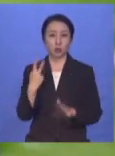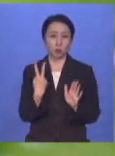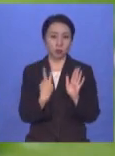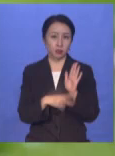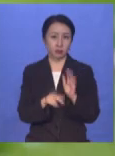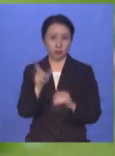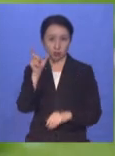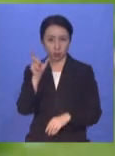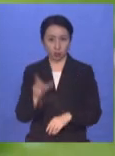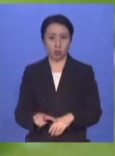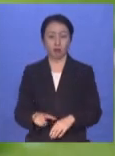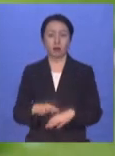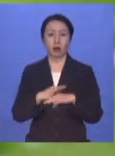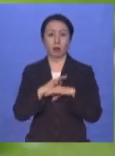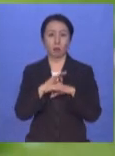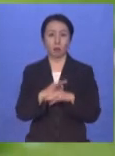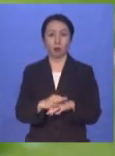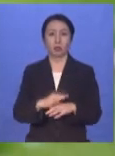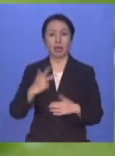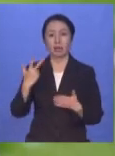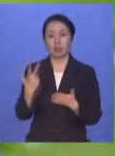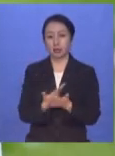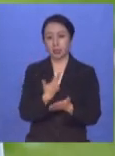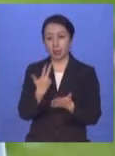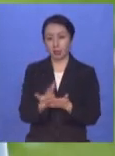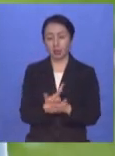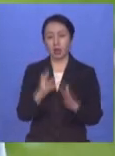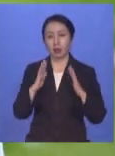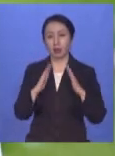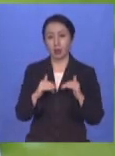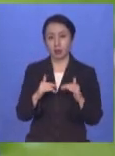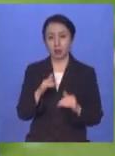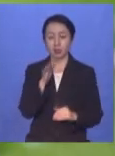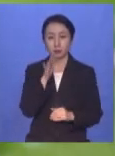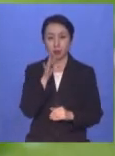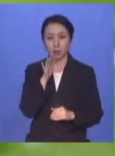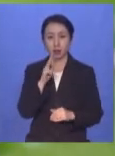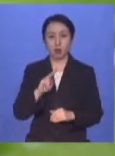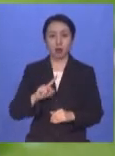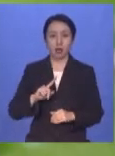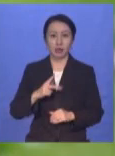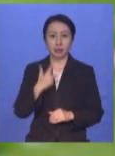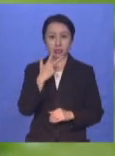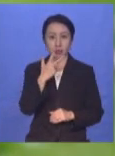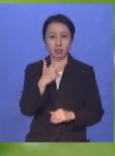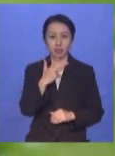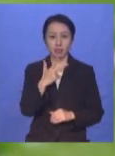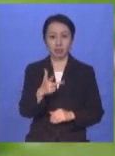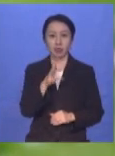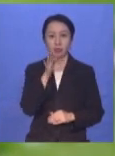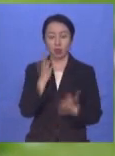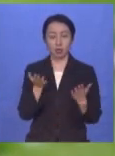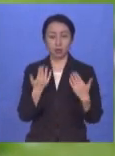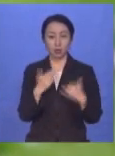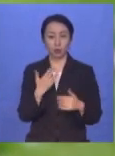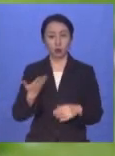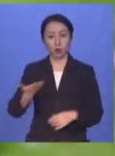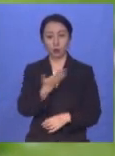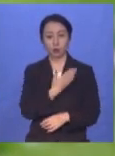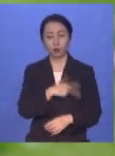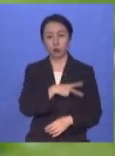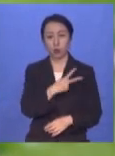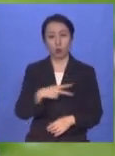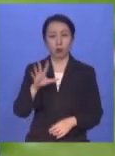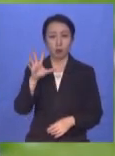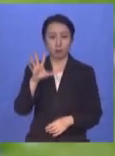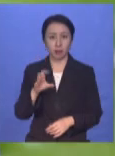человек. Идет 3-я лагерная смена. Вообще за 3 сезона отдохнуло у нас около